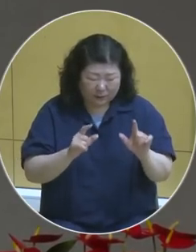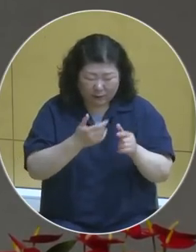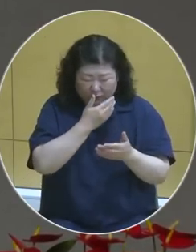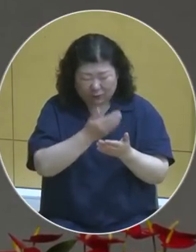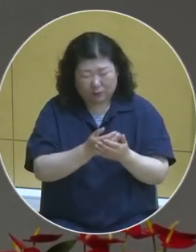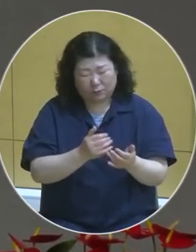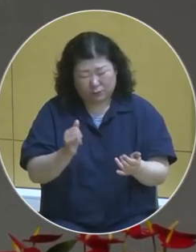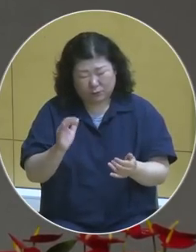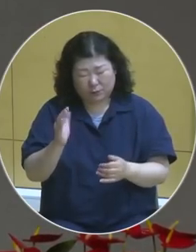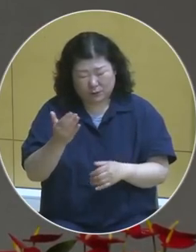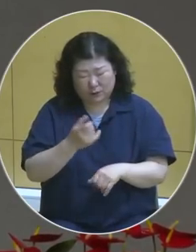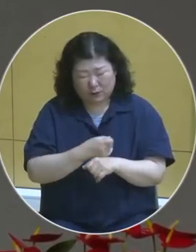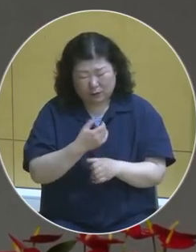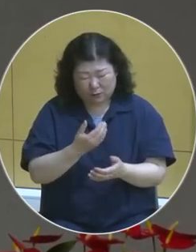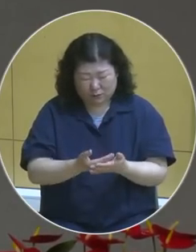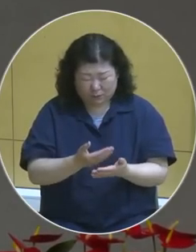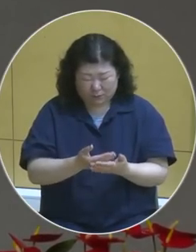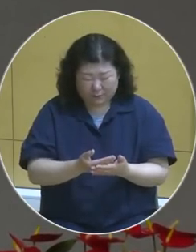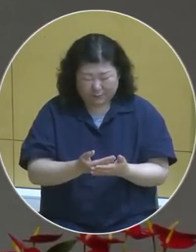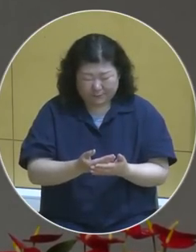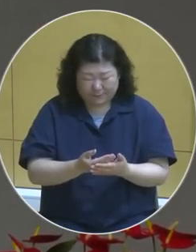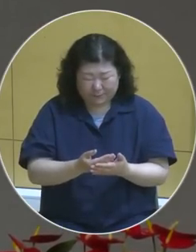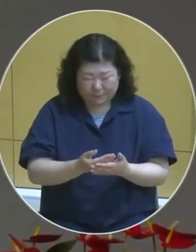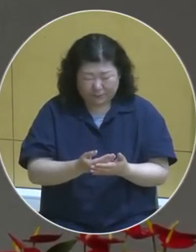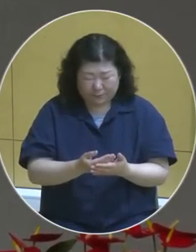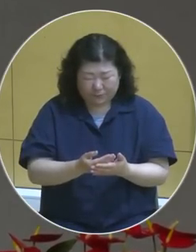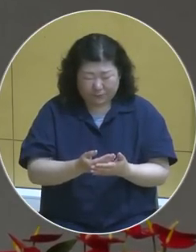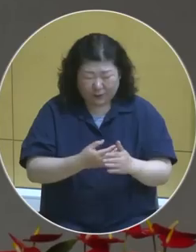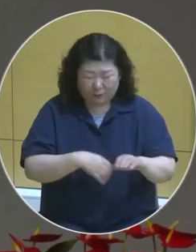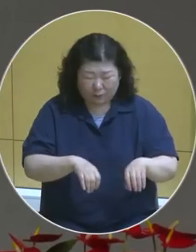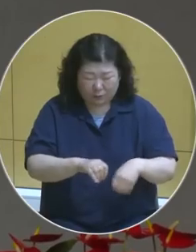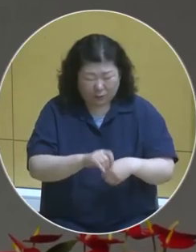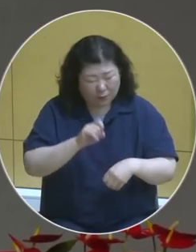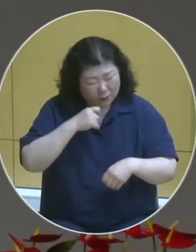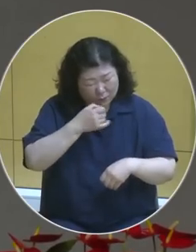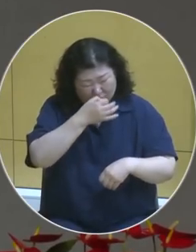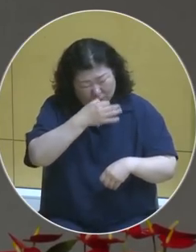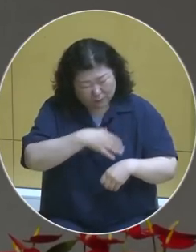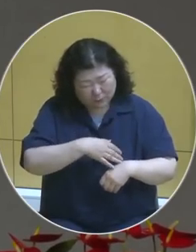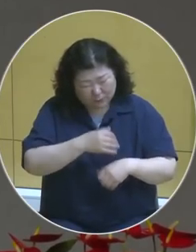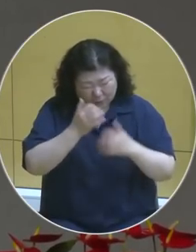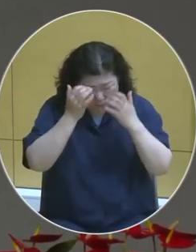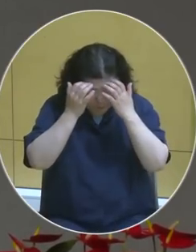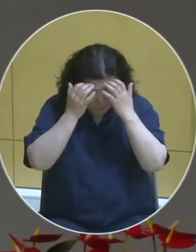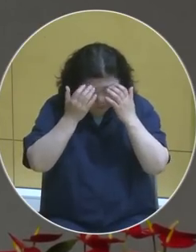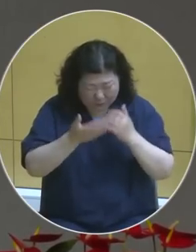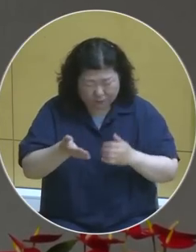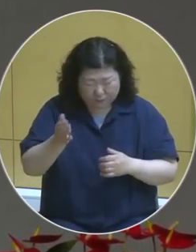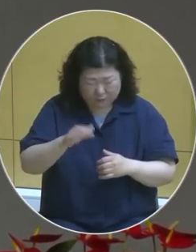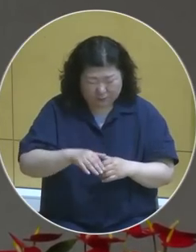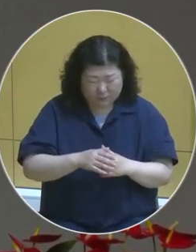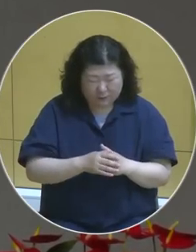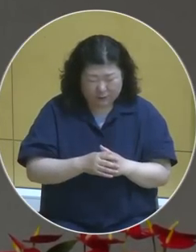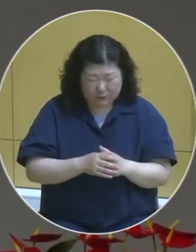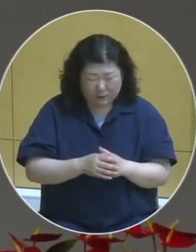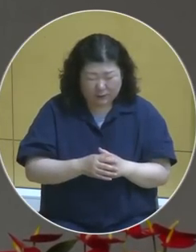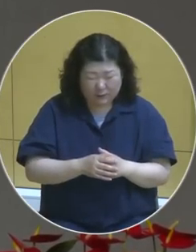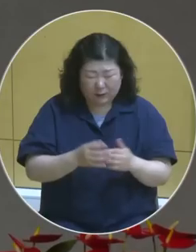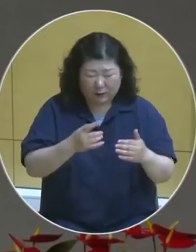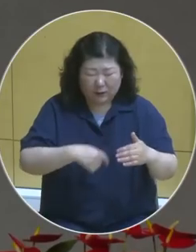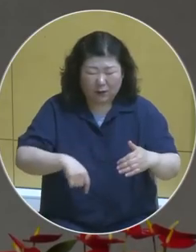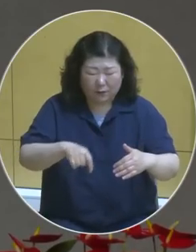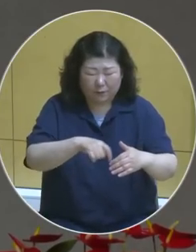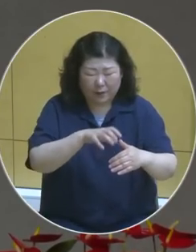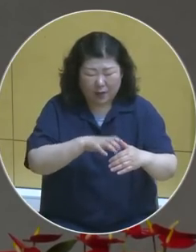삼아 주시옵소서. 비록 어렵고 힘들고 고달픈 삶이지만 그 가운데서 역사하시는 그